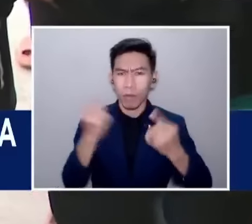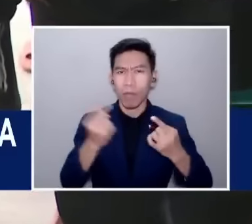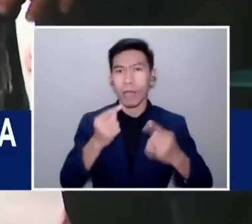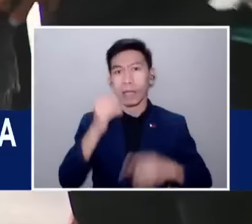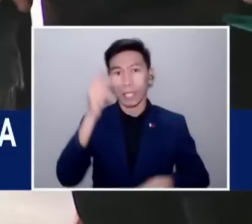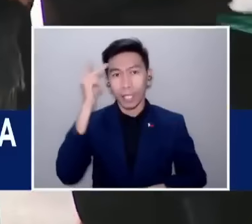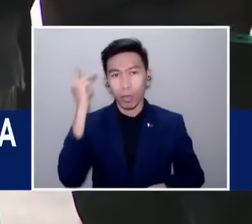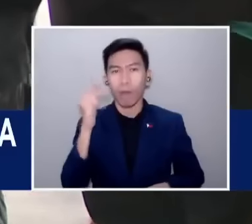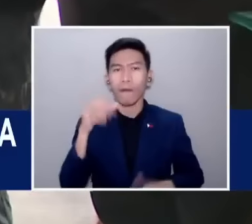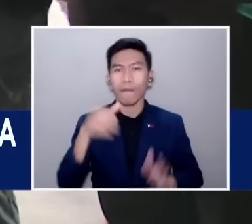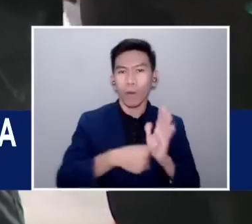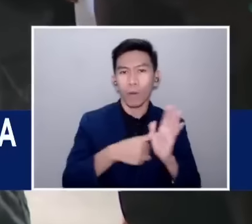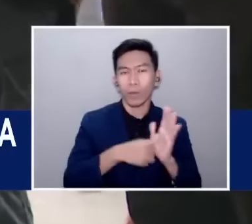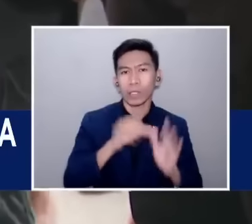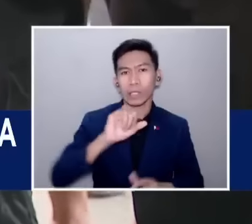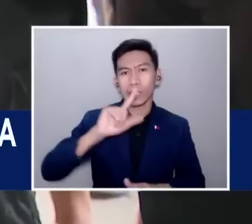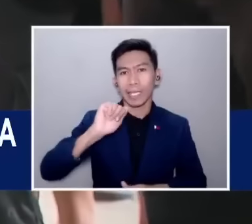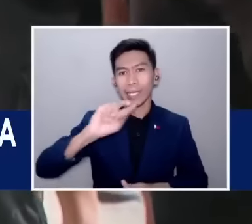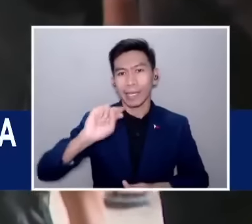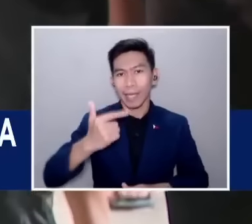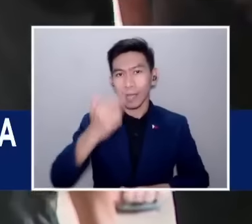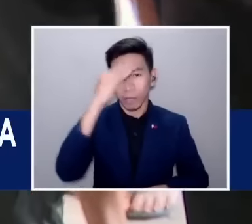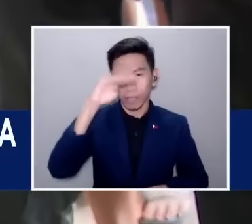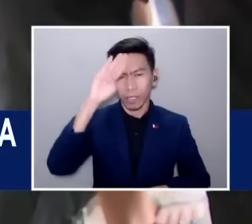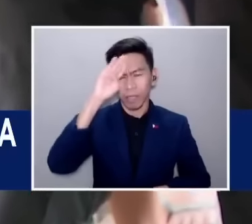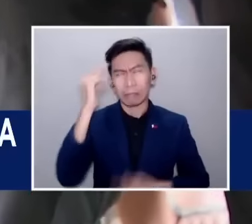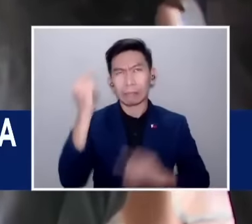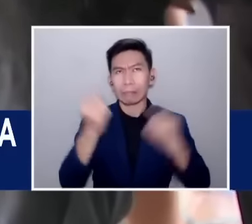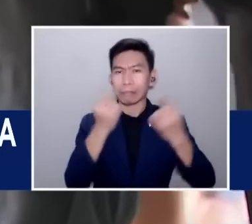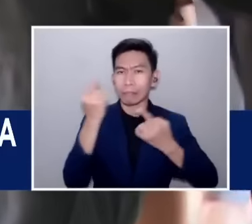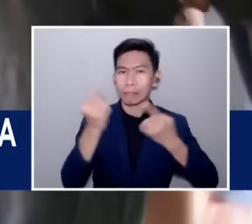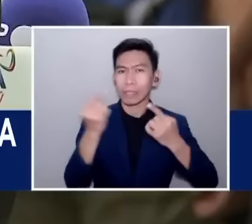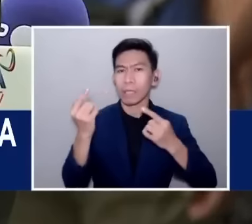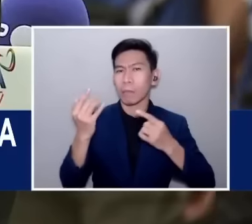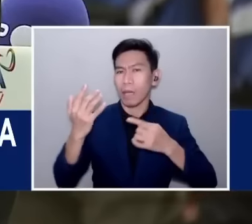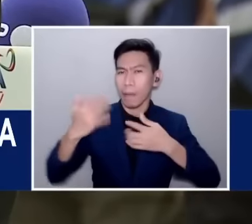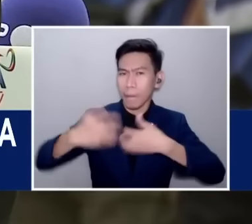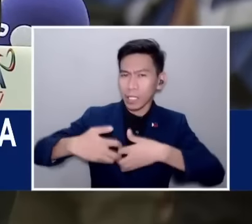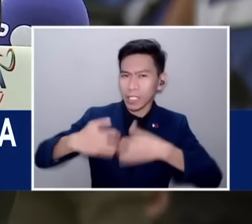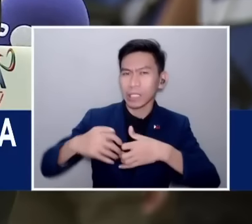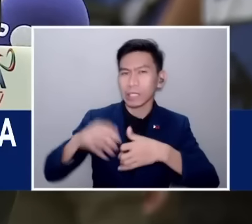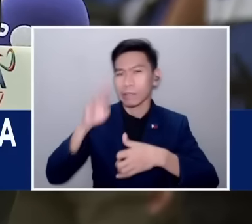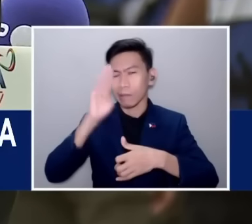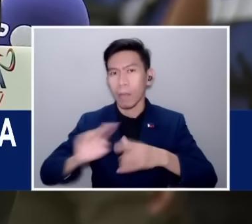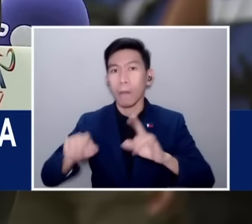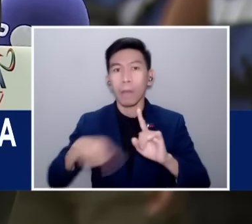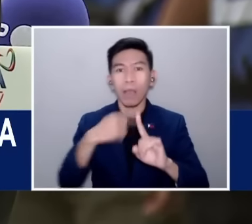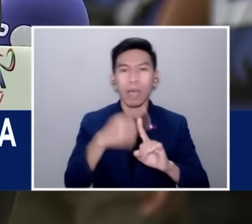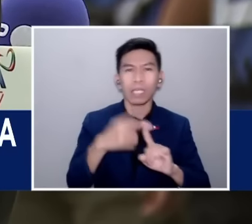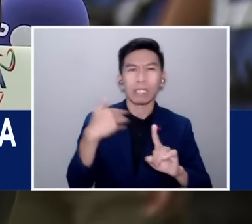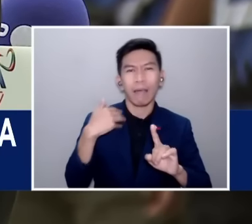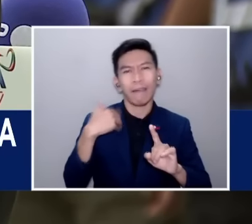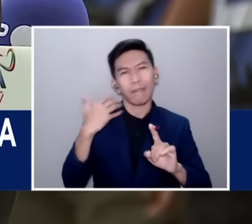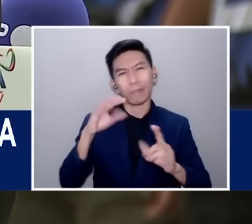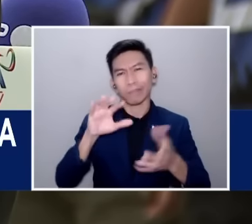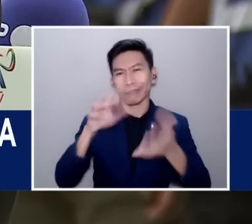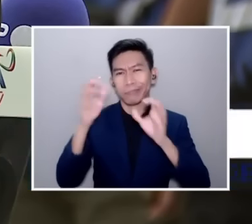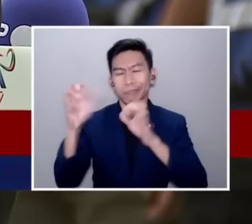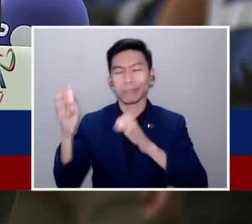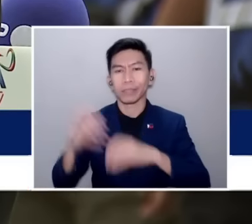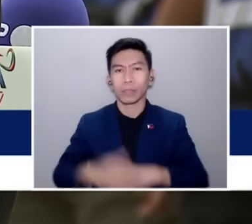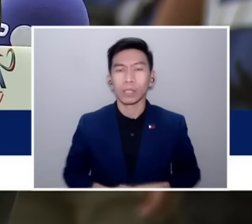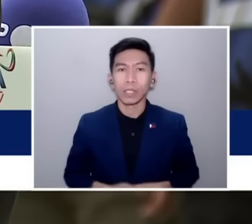mga nagkaaberyang vote counting machines at mga napaulat na karahasan. Medyo nakakabahala yung mga reports all over the